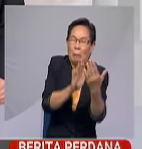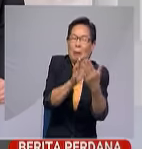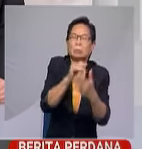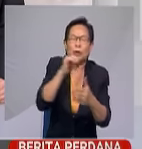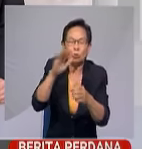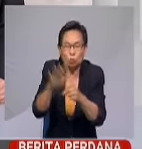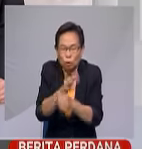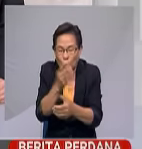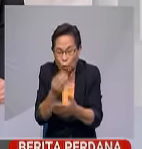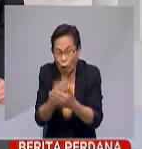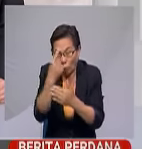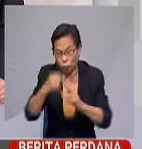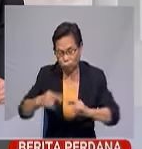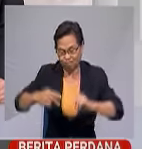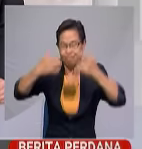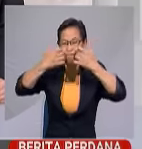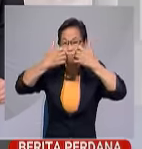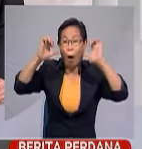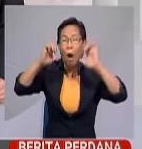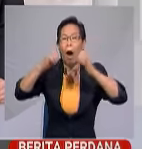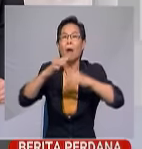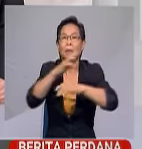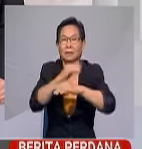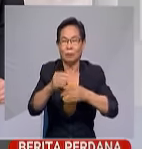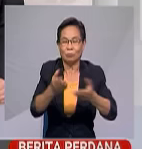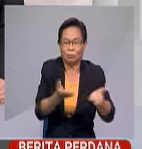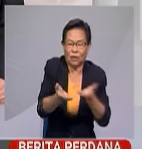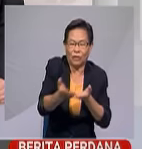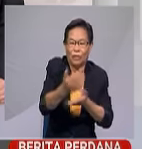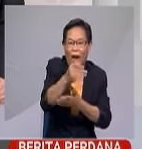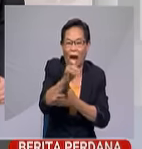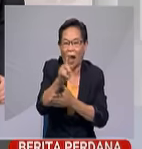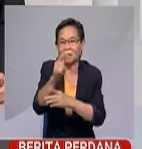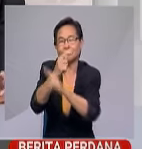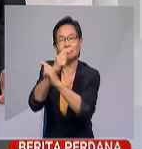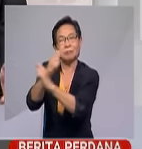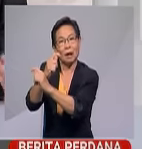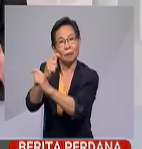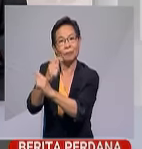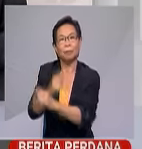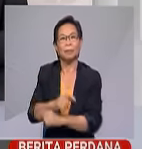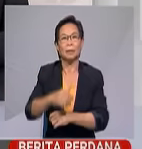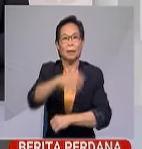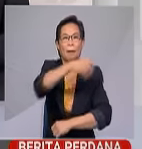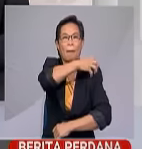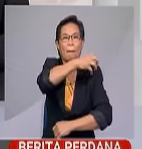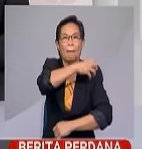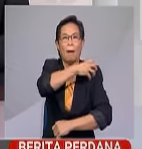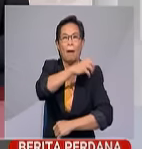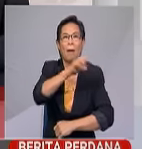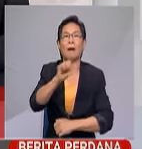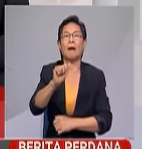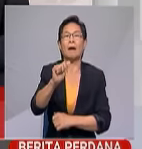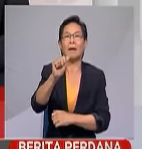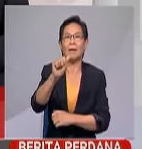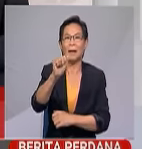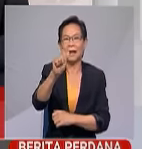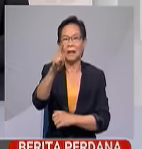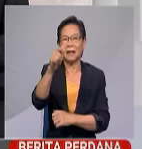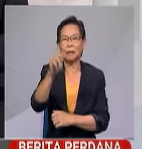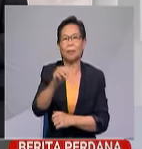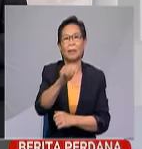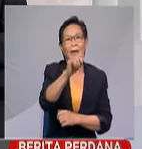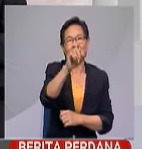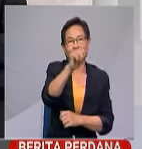kewangan untuk meningkatkan keupayaan dan menyelenggara aset pertahanan. Jelas Panglima Angkatan Tentera Jeneral Tan Sri Effendi